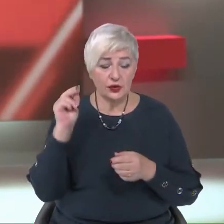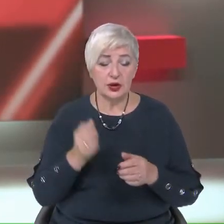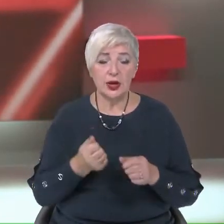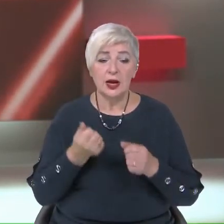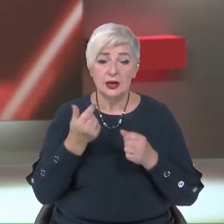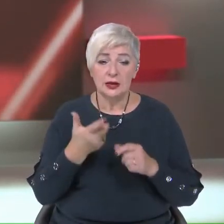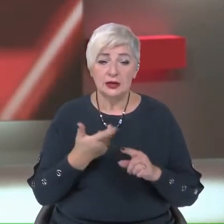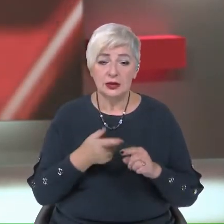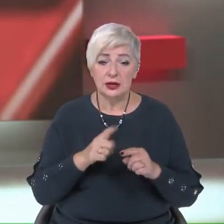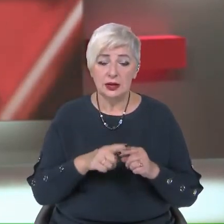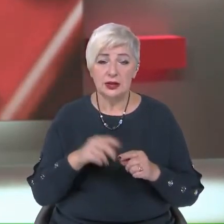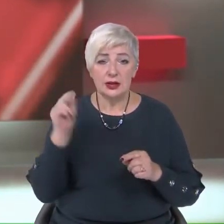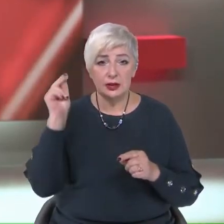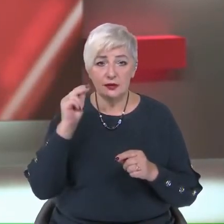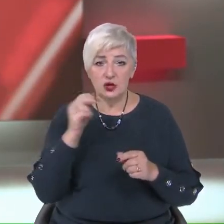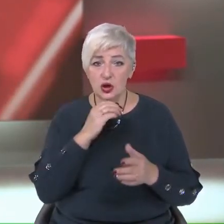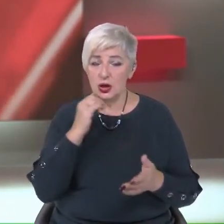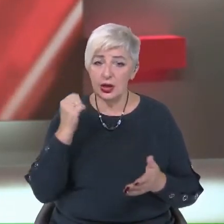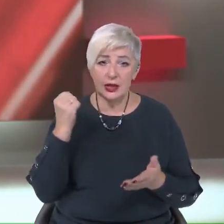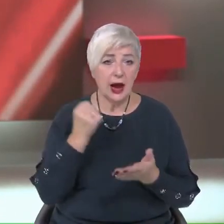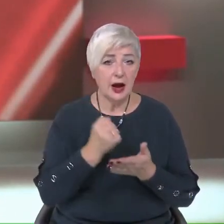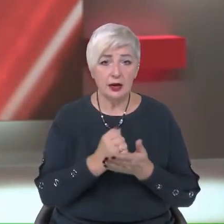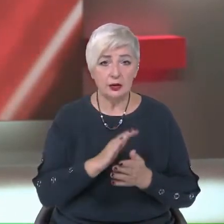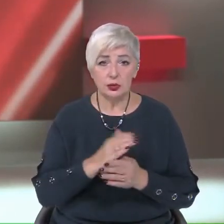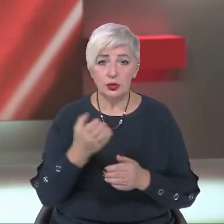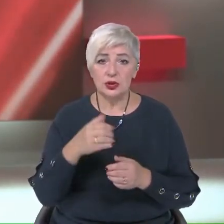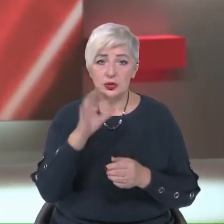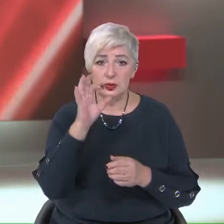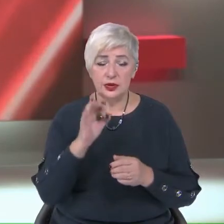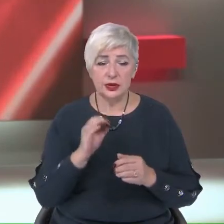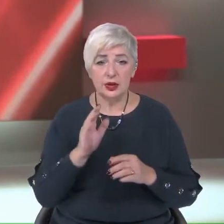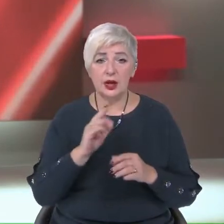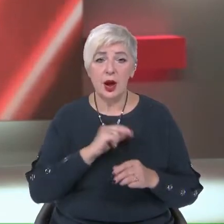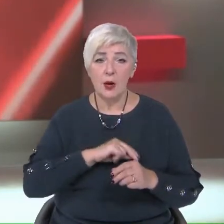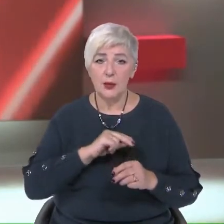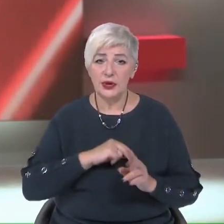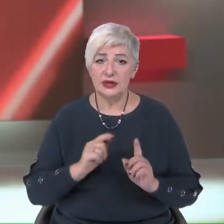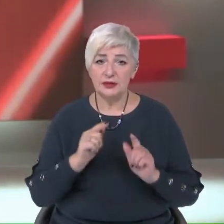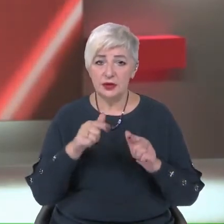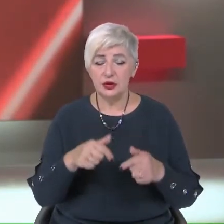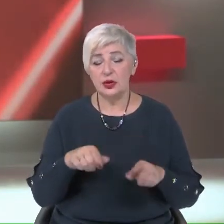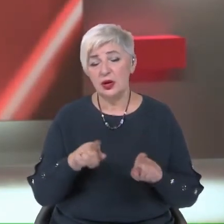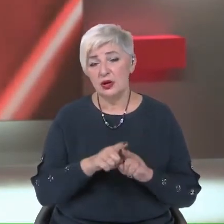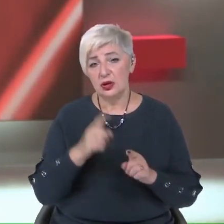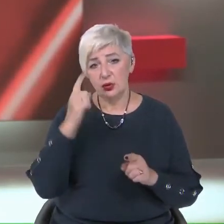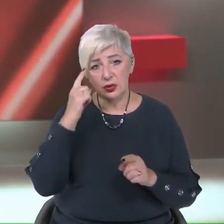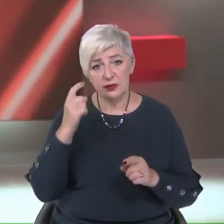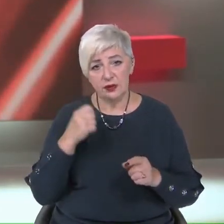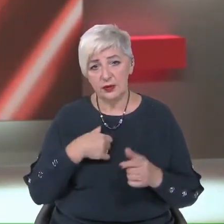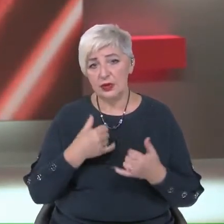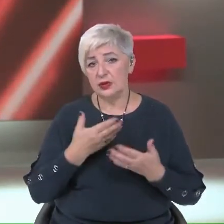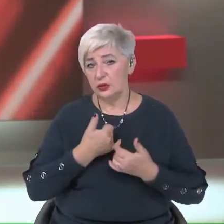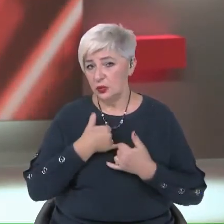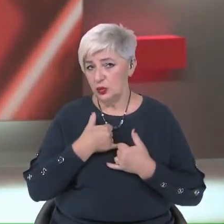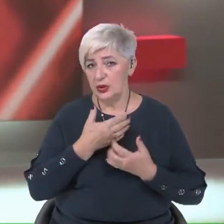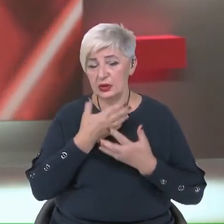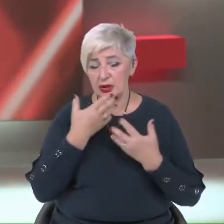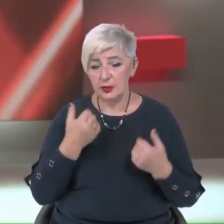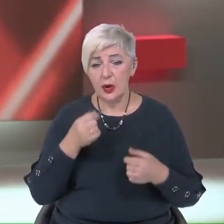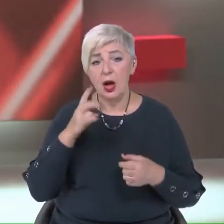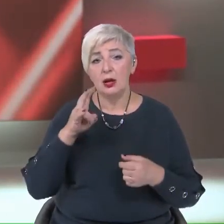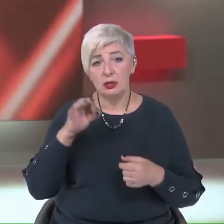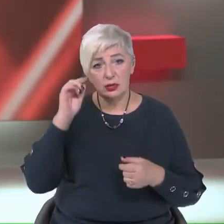не гарантує 100% працевлаштування, такої інформації ми не маємо на 100%. Але знаємо,